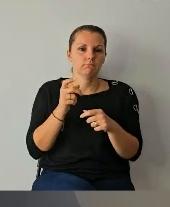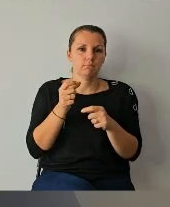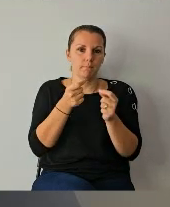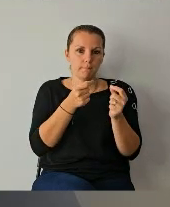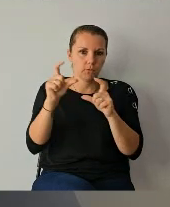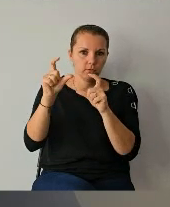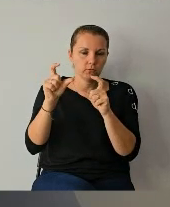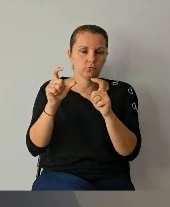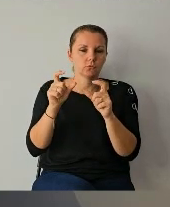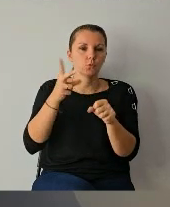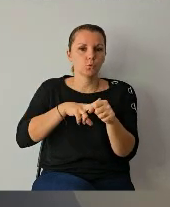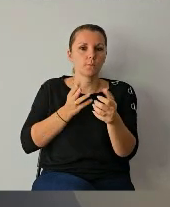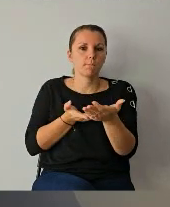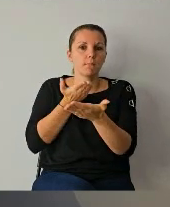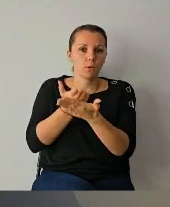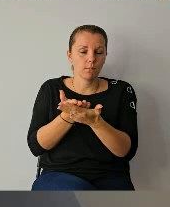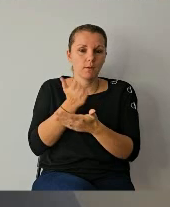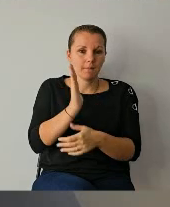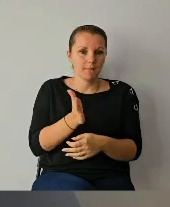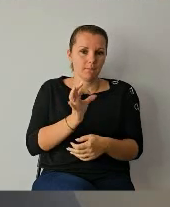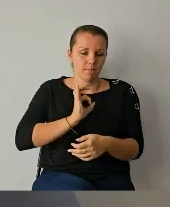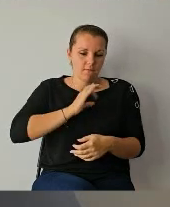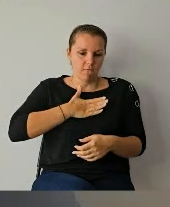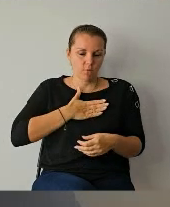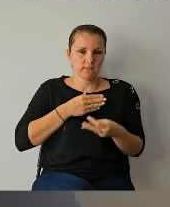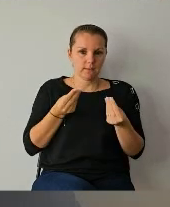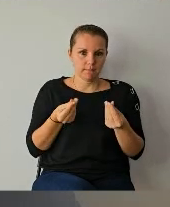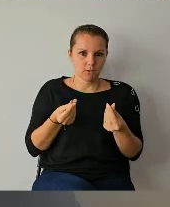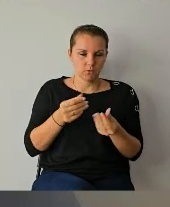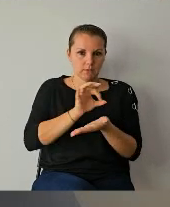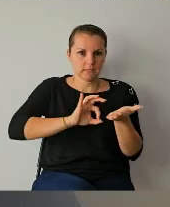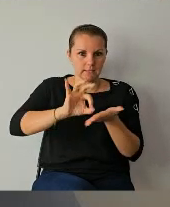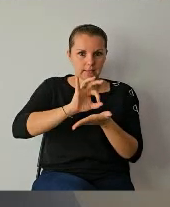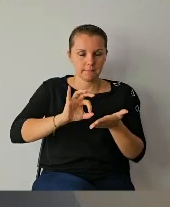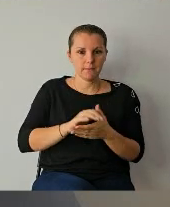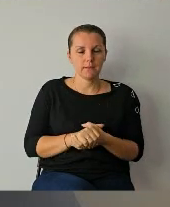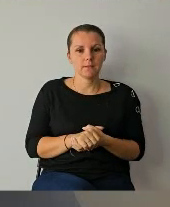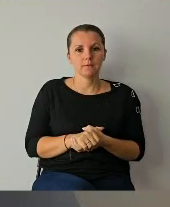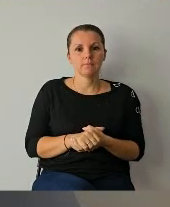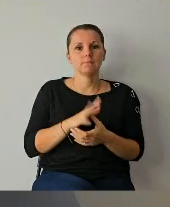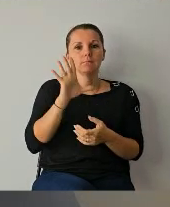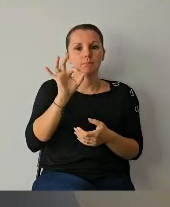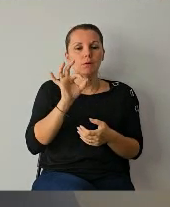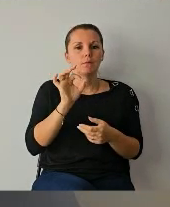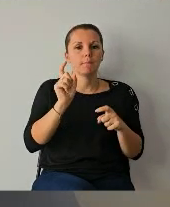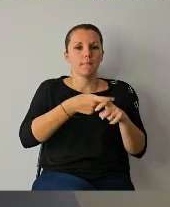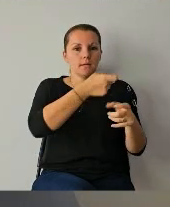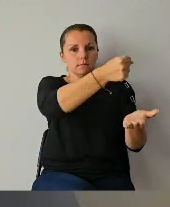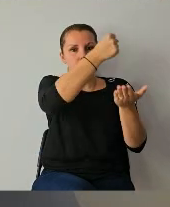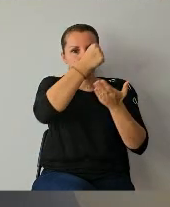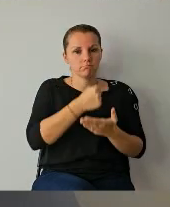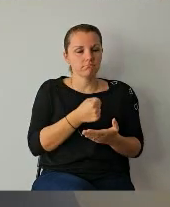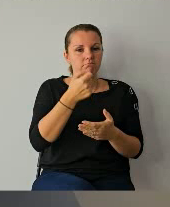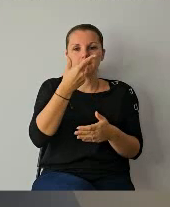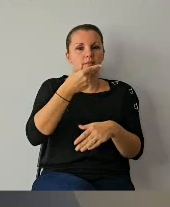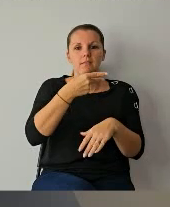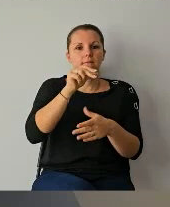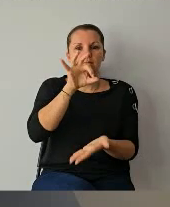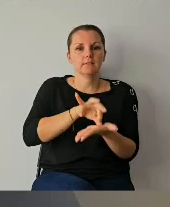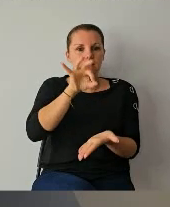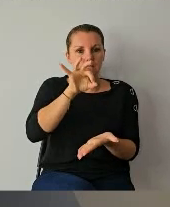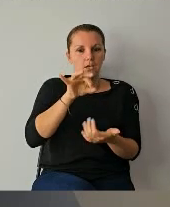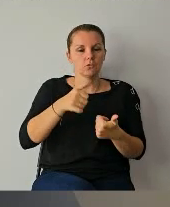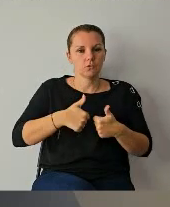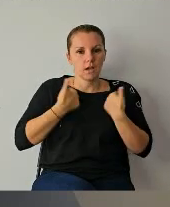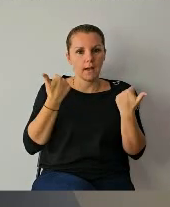z pieniędzy własnych, z środków własnych gminy, ponieważ subwencja nie jest wystarczająca do tego, żeby